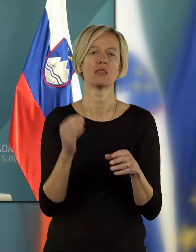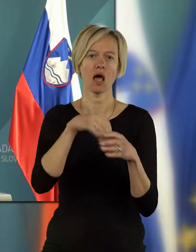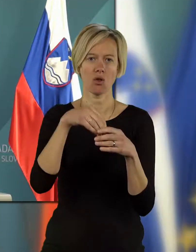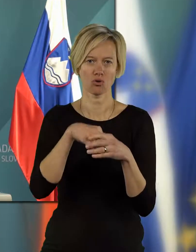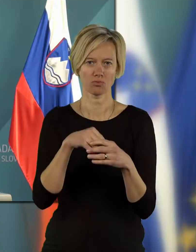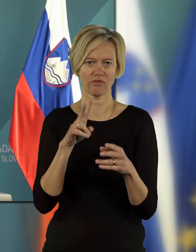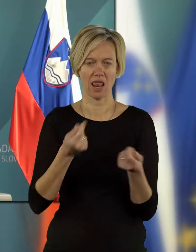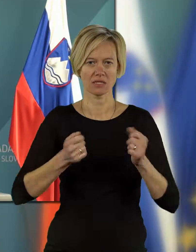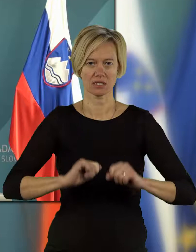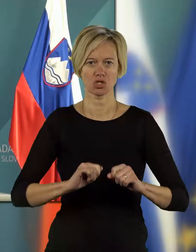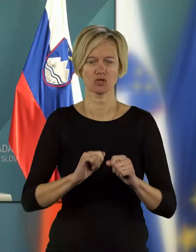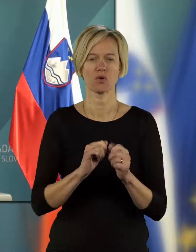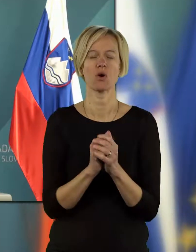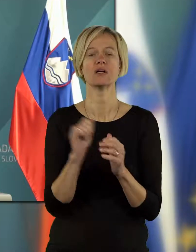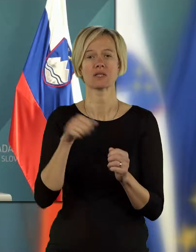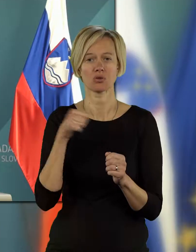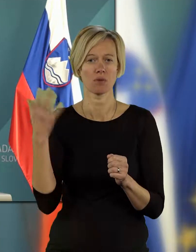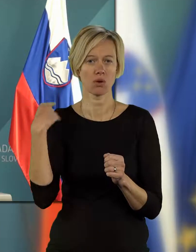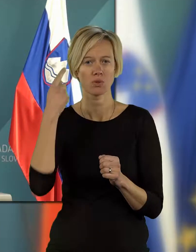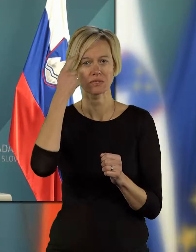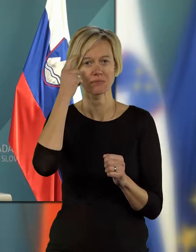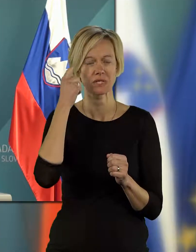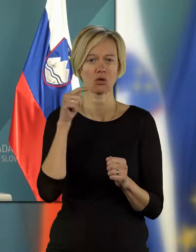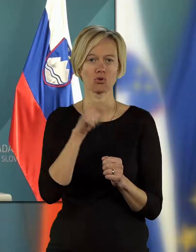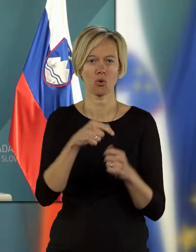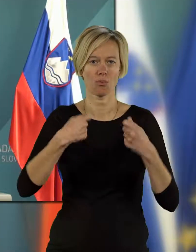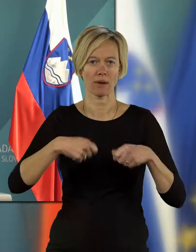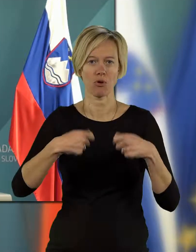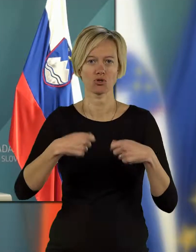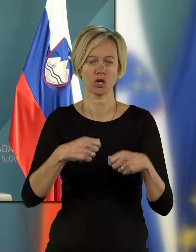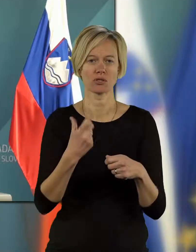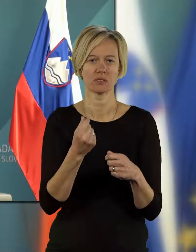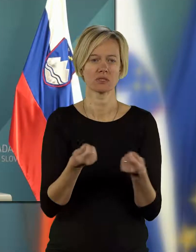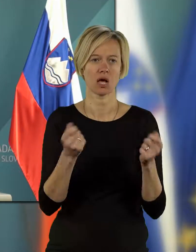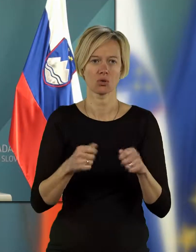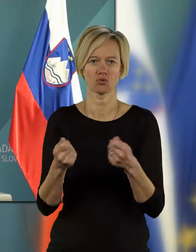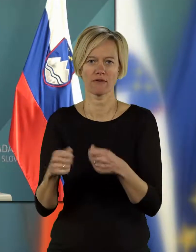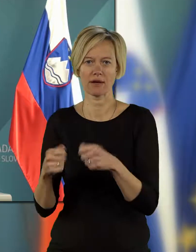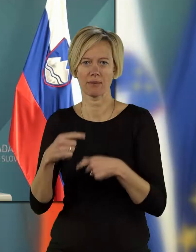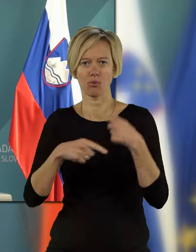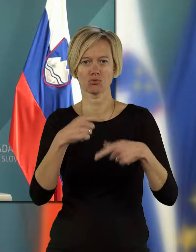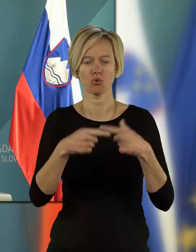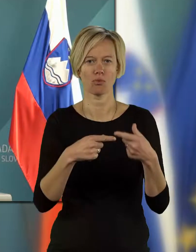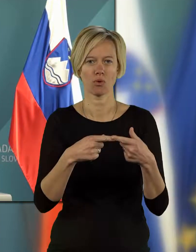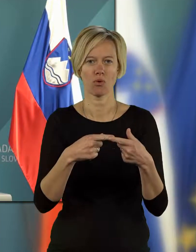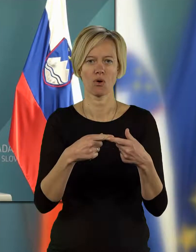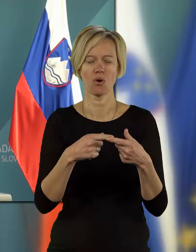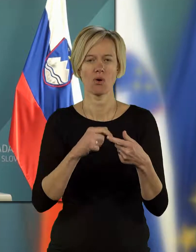premoženja in je bilo zaradi tega smiselno, da se to premoženje z zaključevanjem